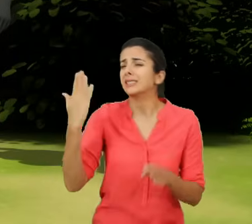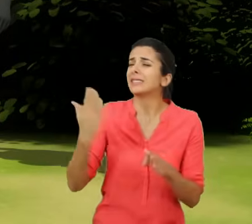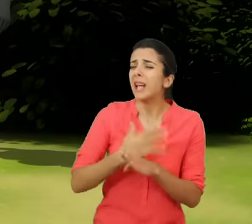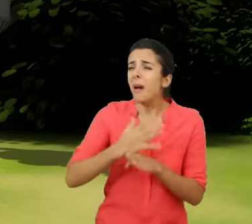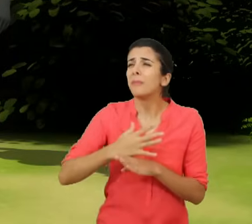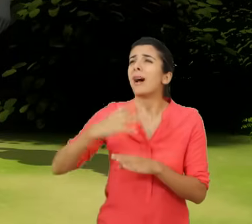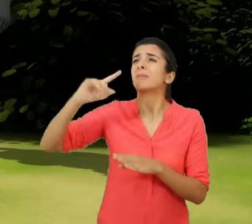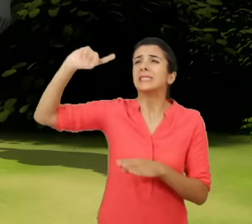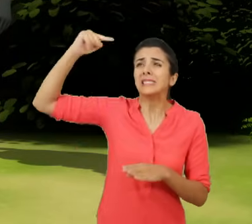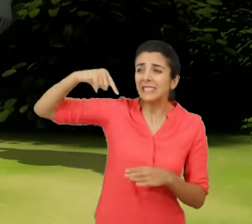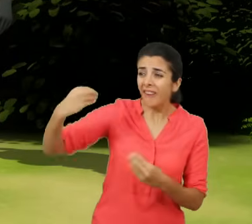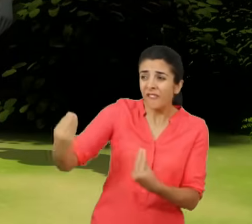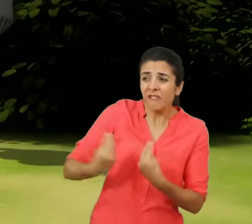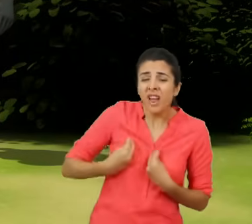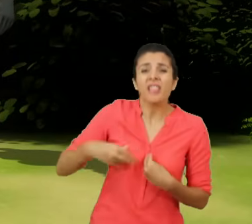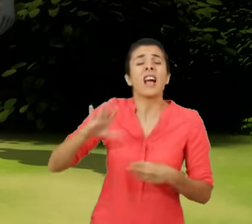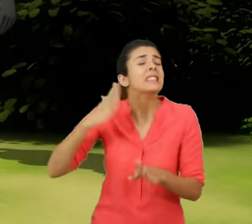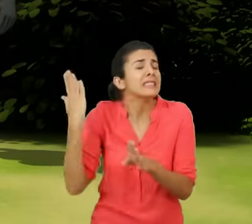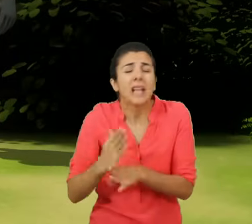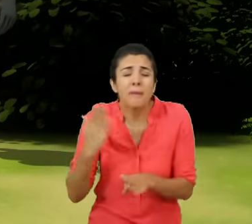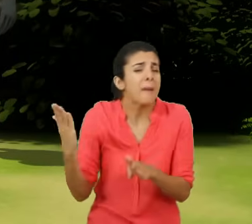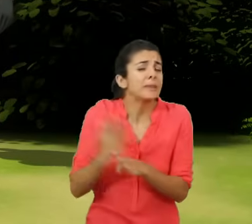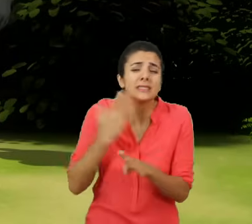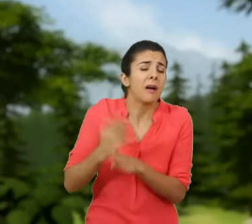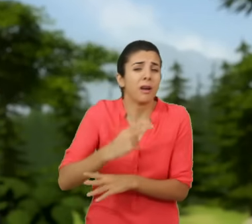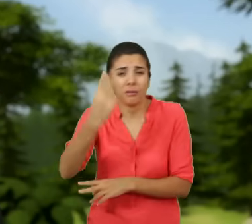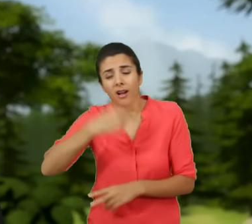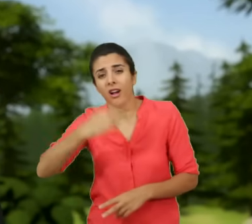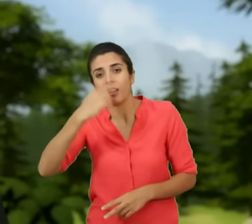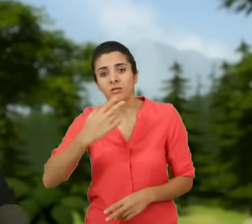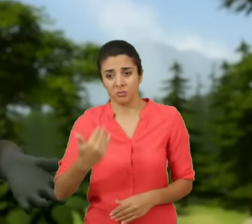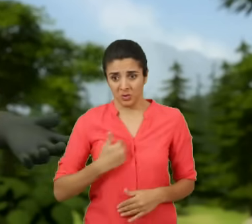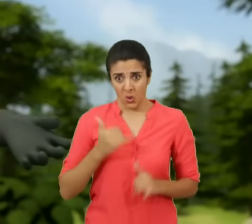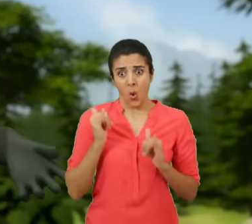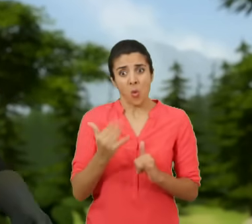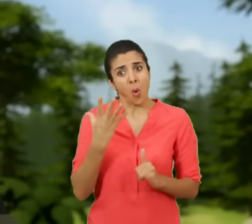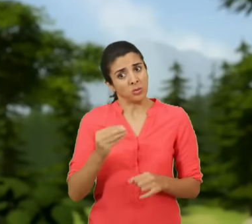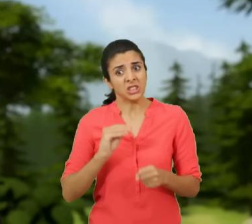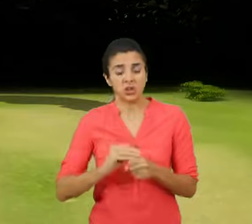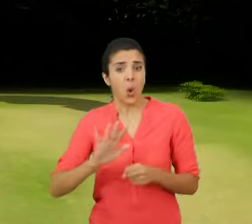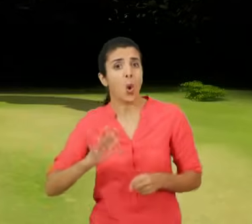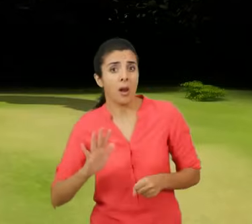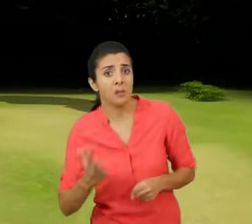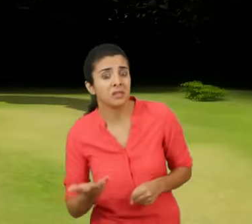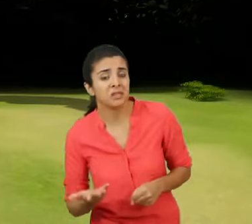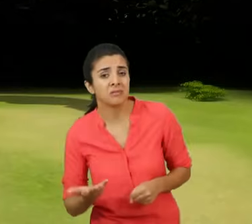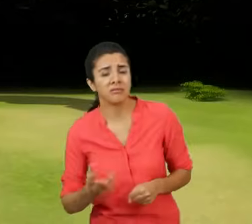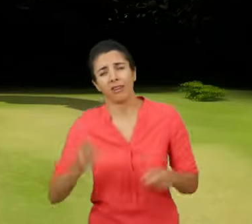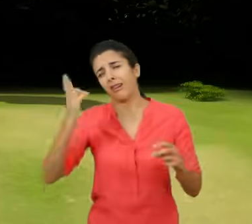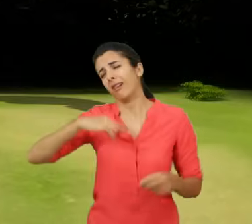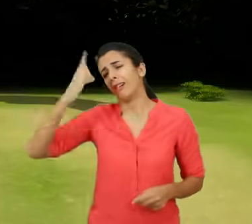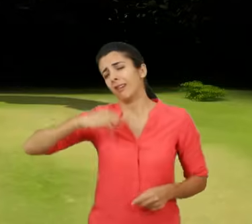bizi bulmadı sanki? Neden? Neden? Neden? Biz kötü olduğumuz için olabilir mi? Üstü yattı yere.